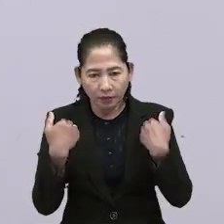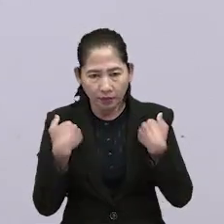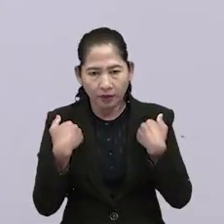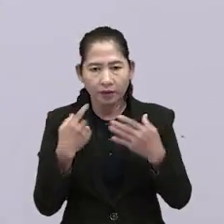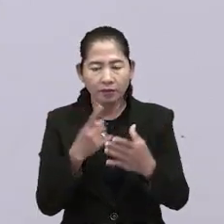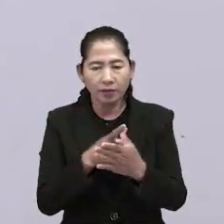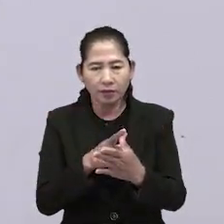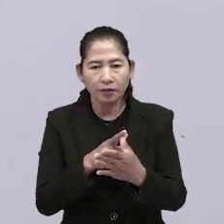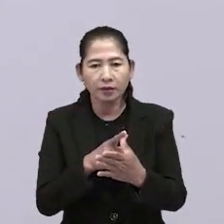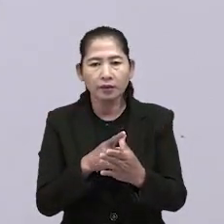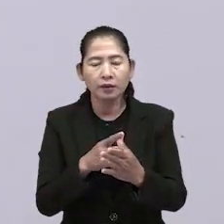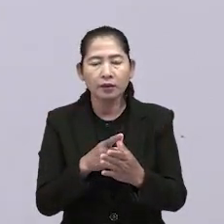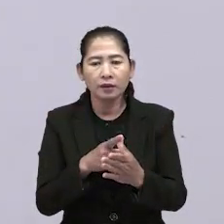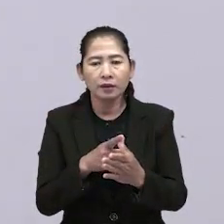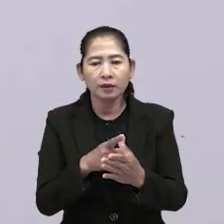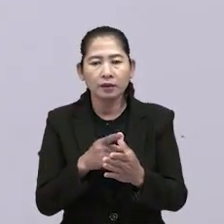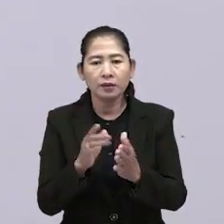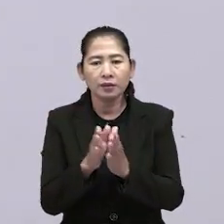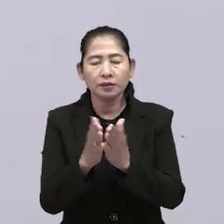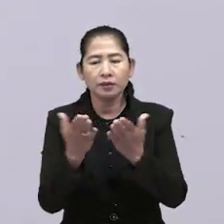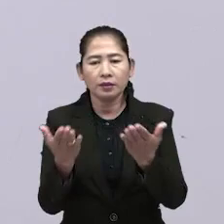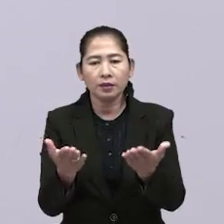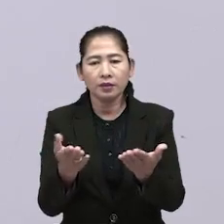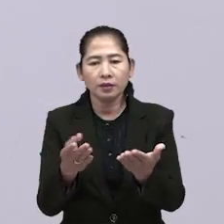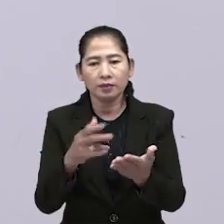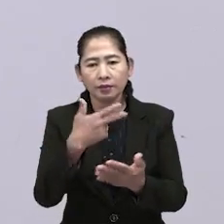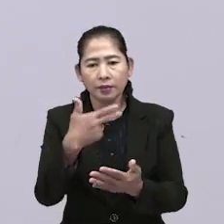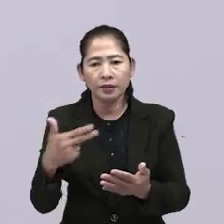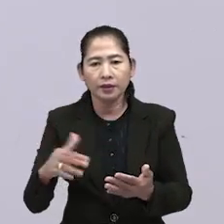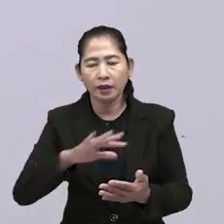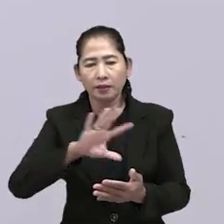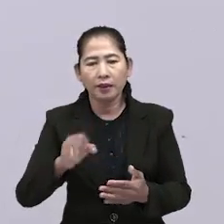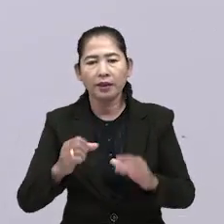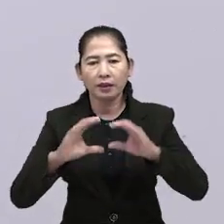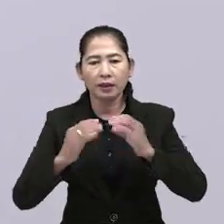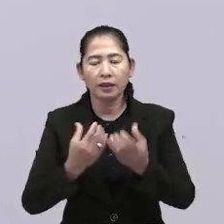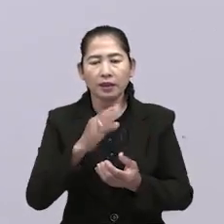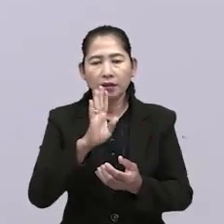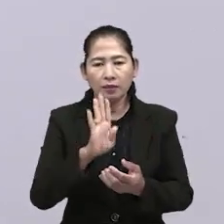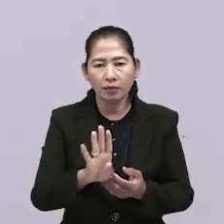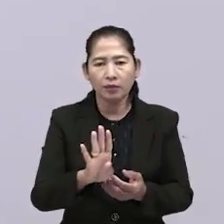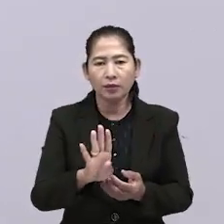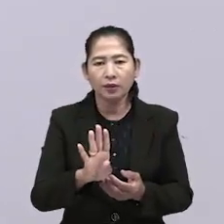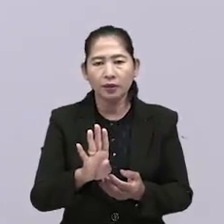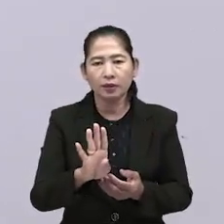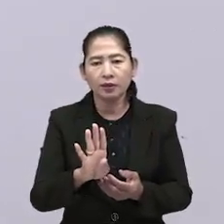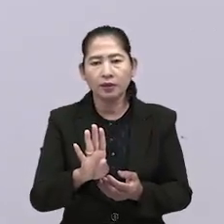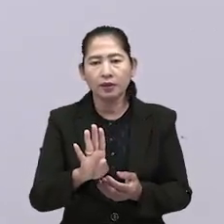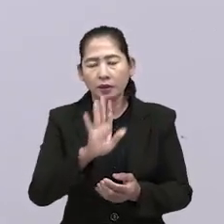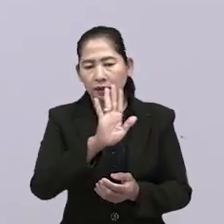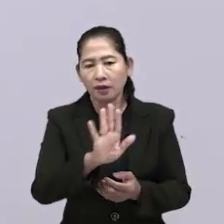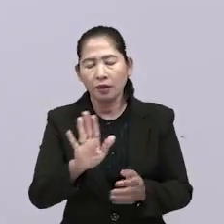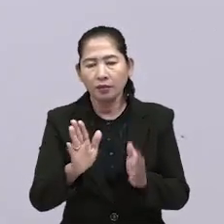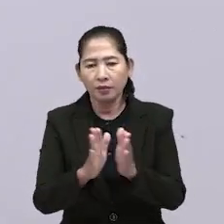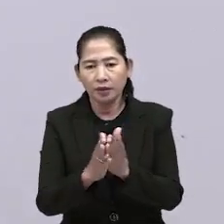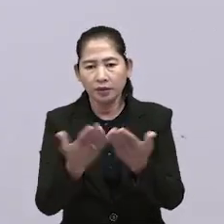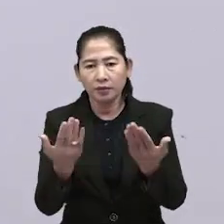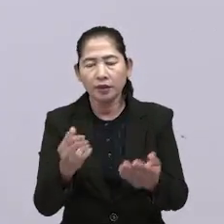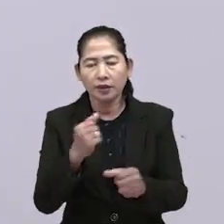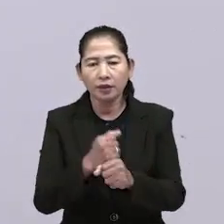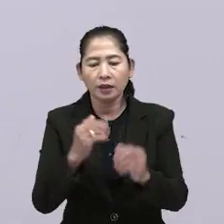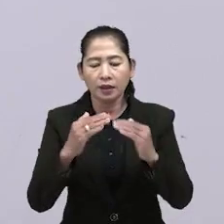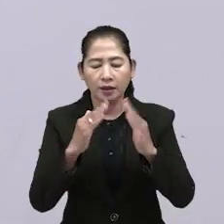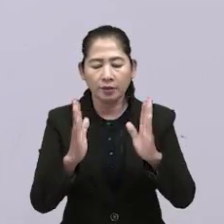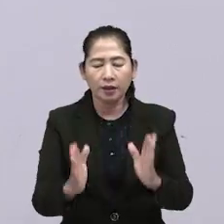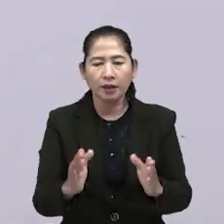chia chùm bóng cử. Chà. Siêu phơ phía xa khám ai thân nặng tị buồn là con á. Chà hai con trâu miên xì phư kể cả